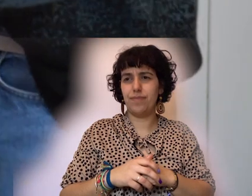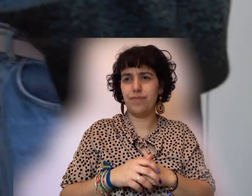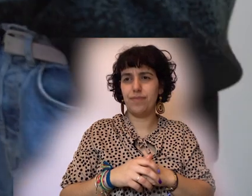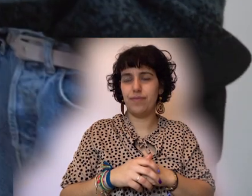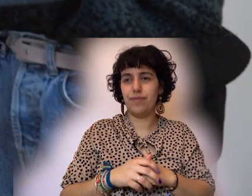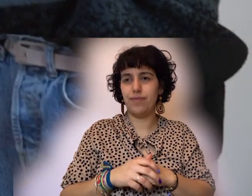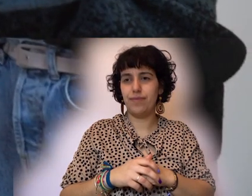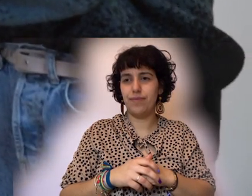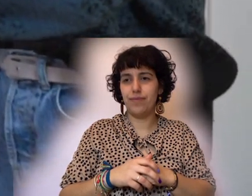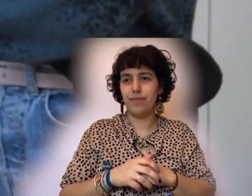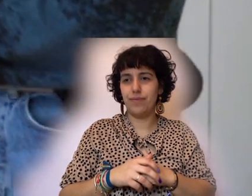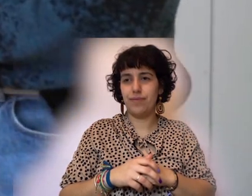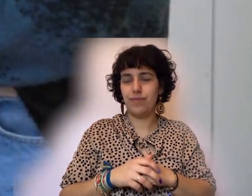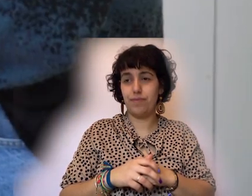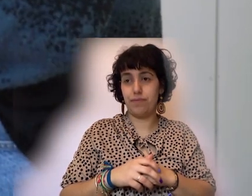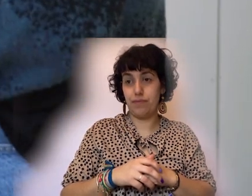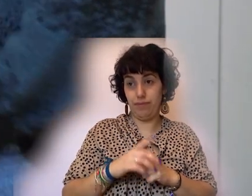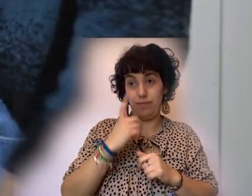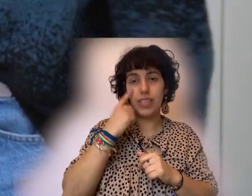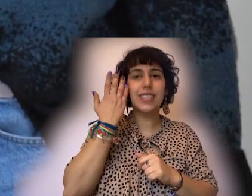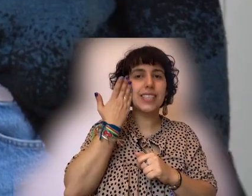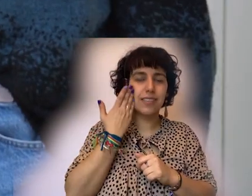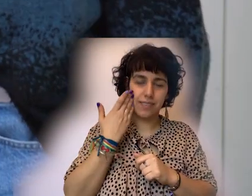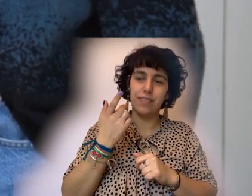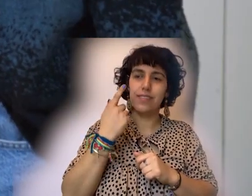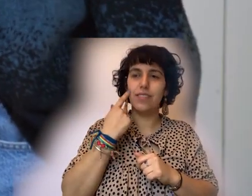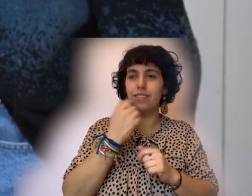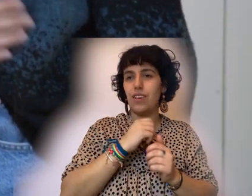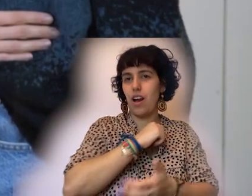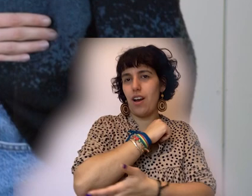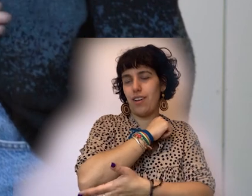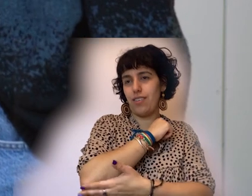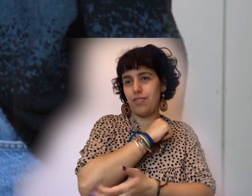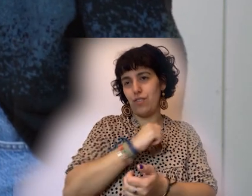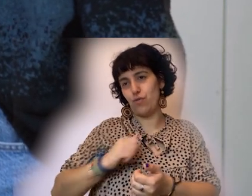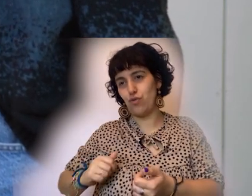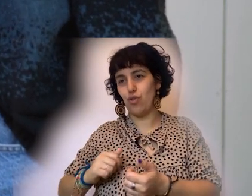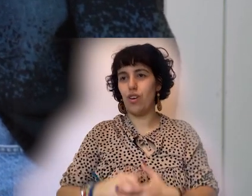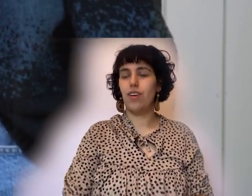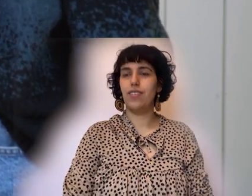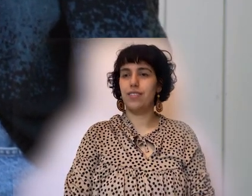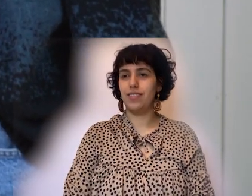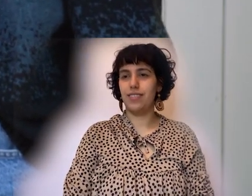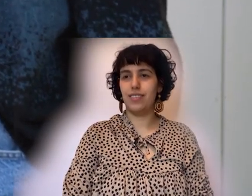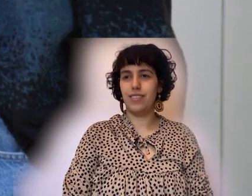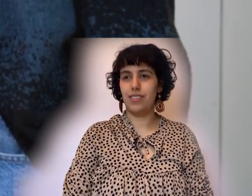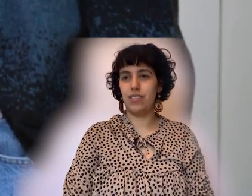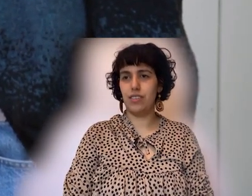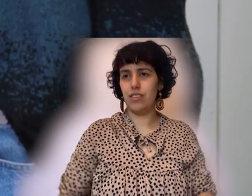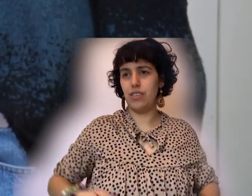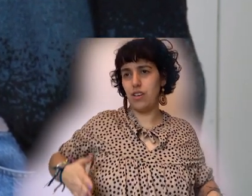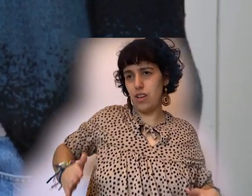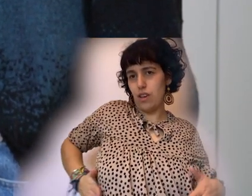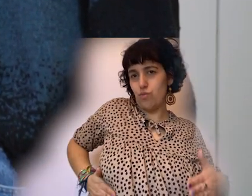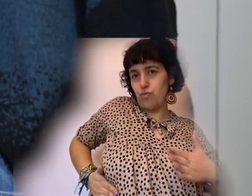gerçekleştirebilirim Çünkü çağının karaciğeri var diyaframı var ve buraların da herhangi bir nefes koltuğu